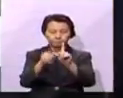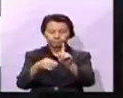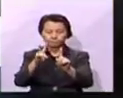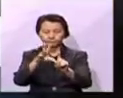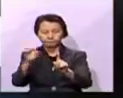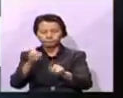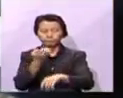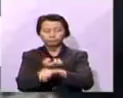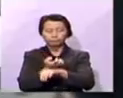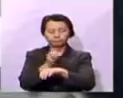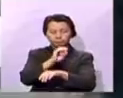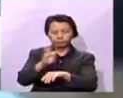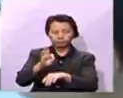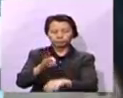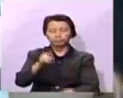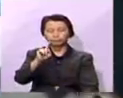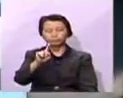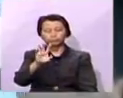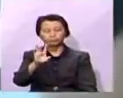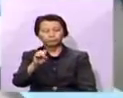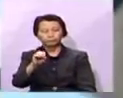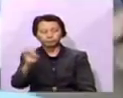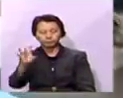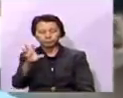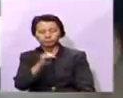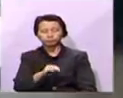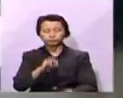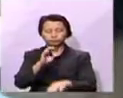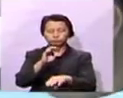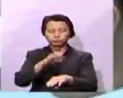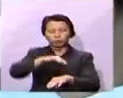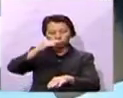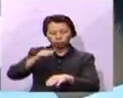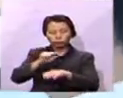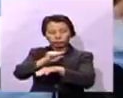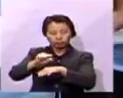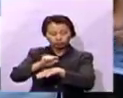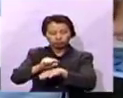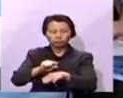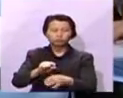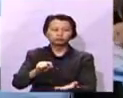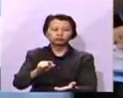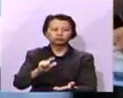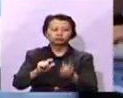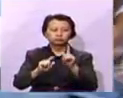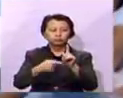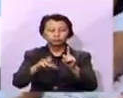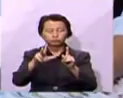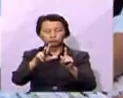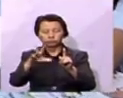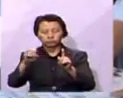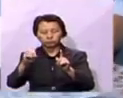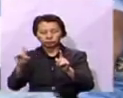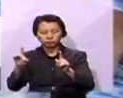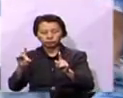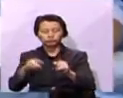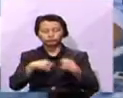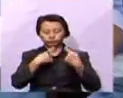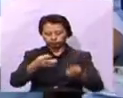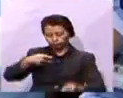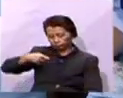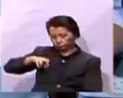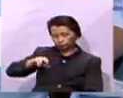Batu Feringgi 1,248 unit dan Bukit Gelugor 2,387 unit. Sejak Prima